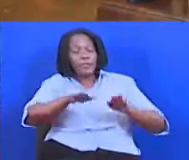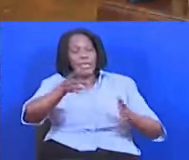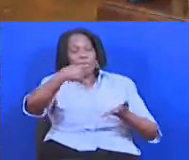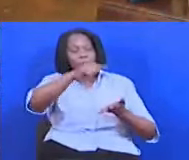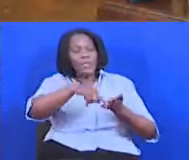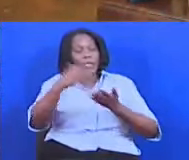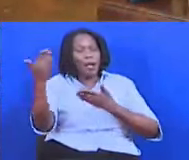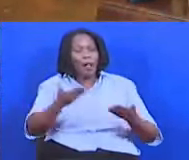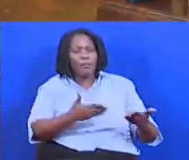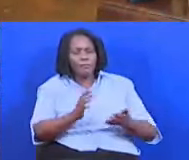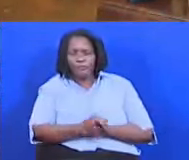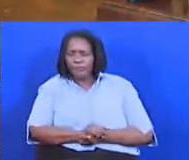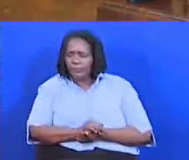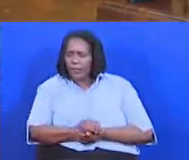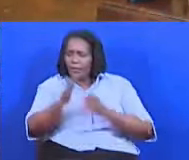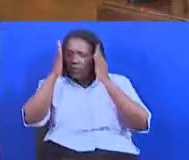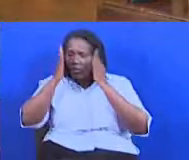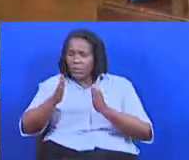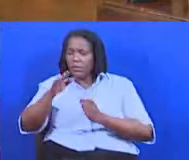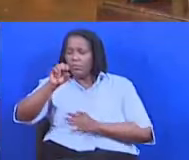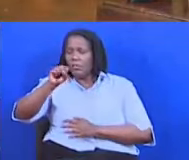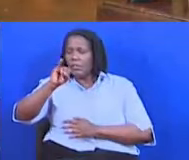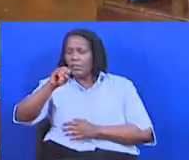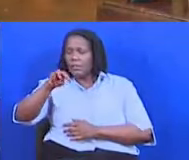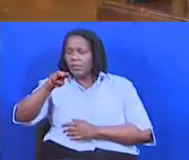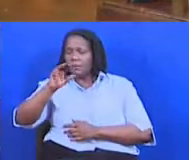lake. Mheshimiwa Musa